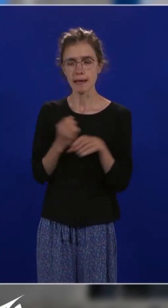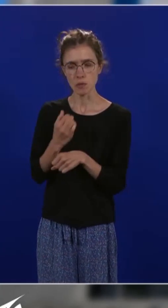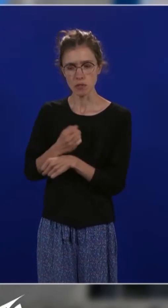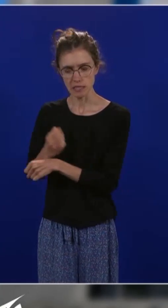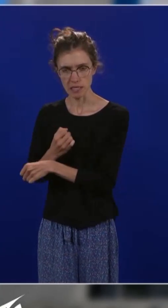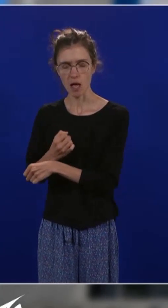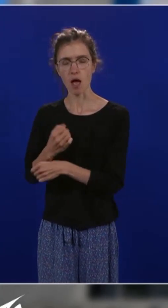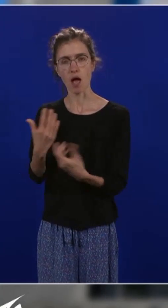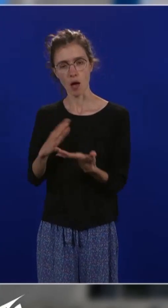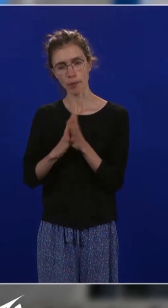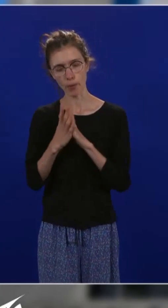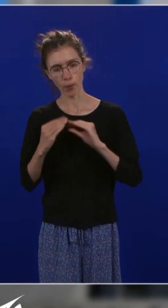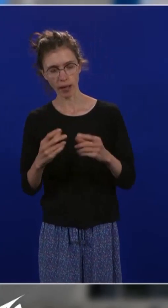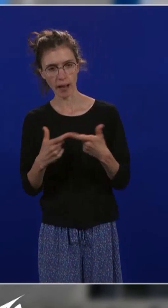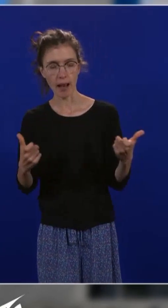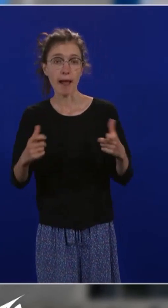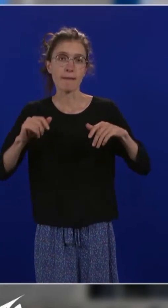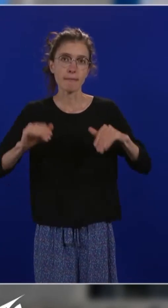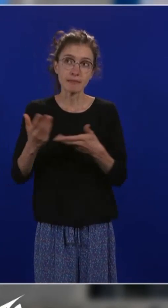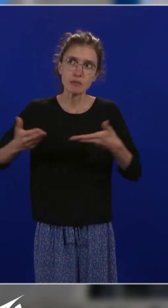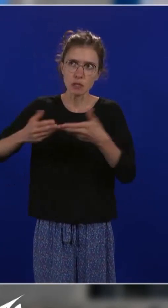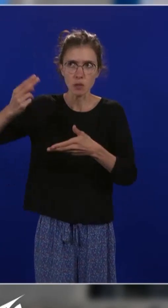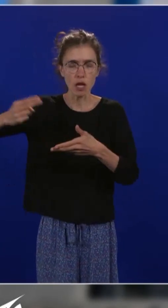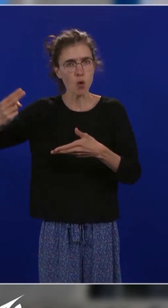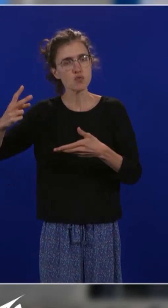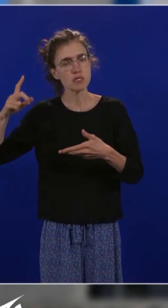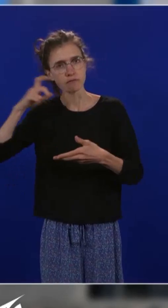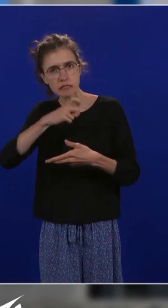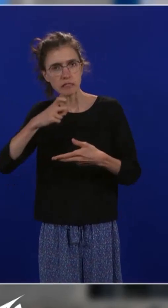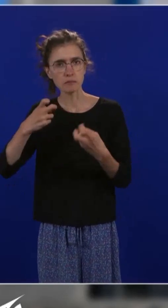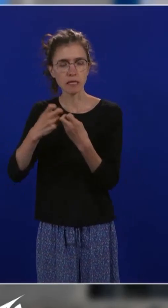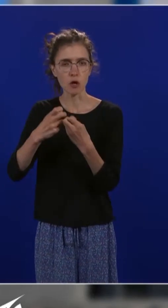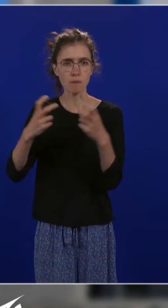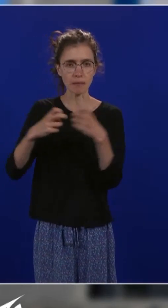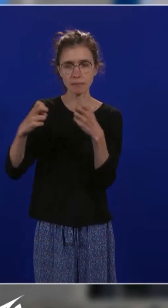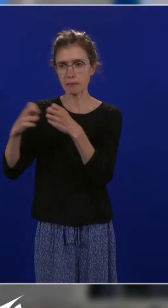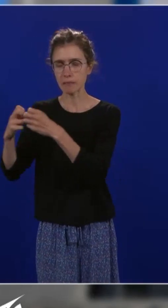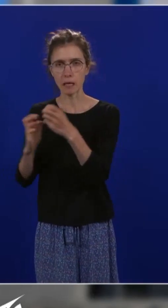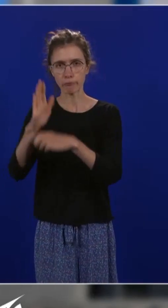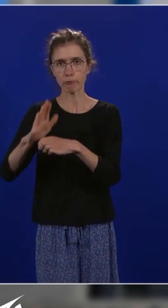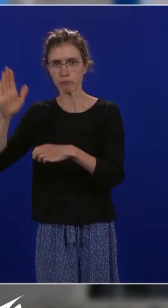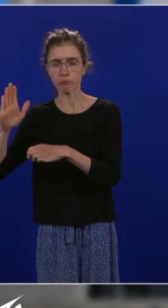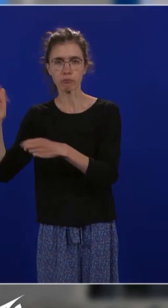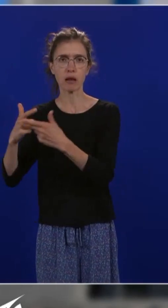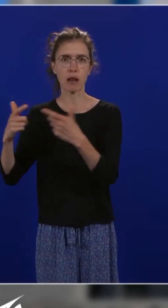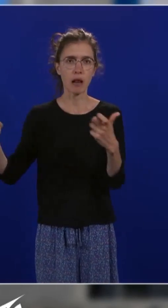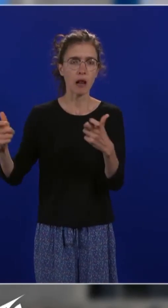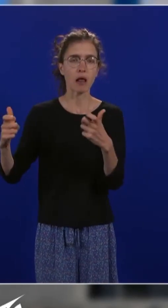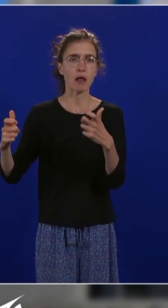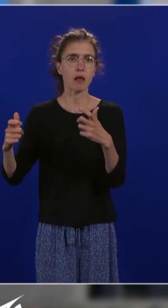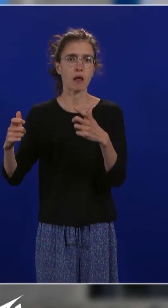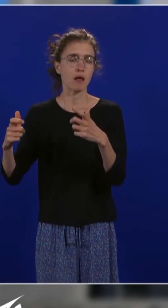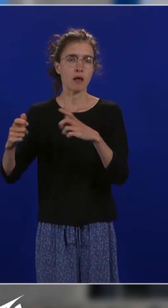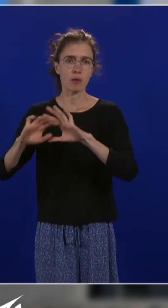de la construction, l'inflation, le désengagement de l'État, il faut bien le dire, notre collectivité a maintenu un niveau